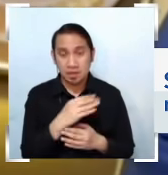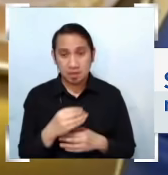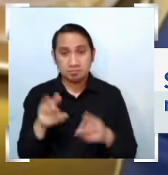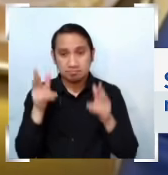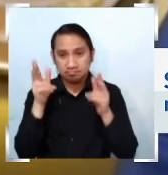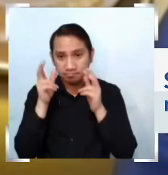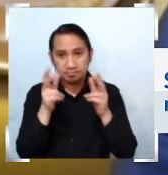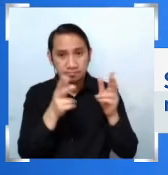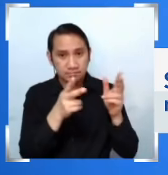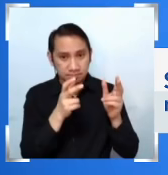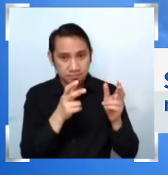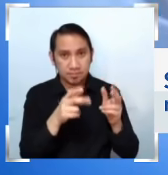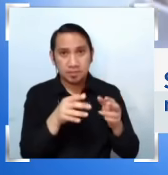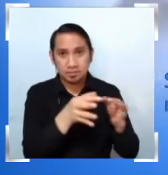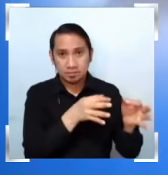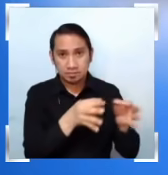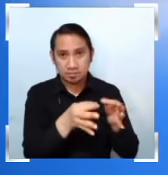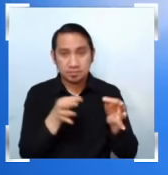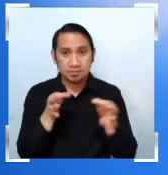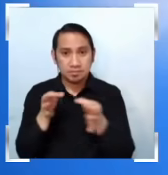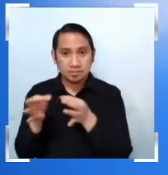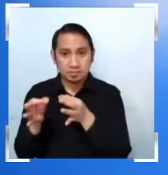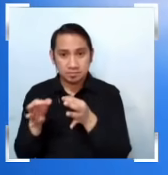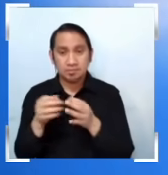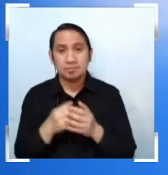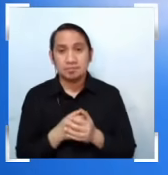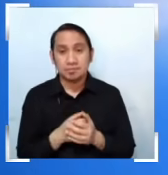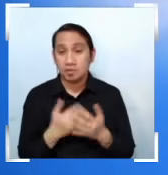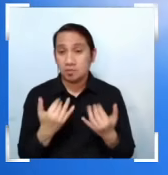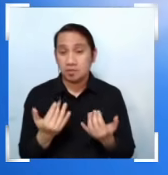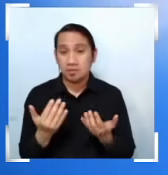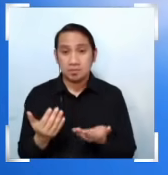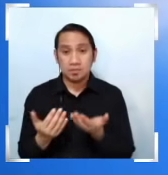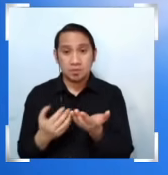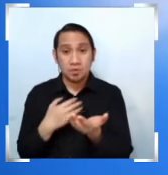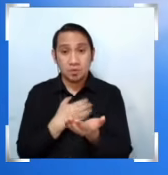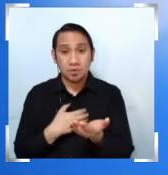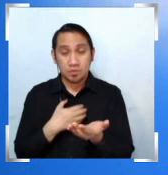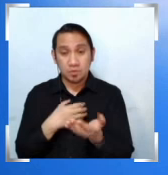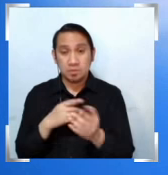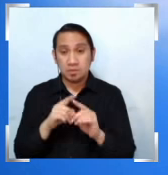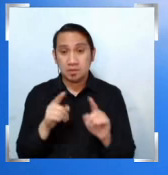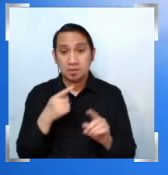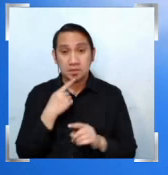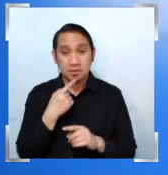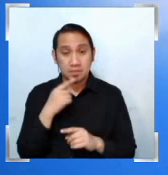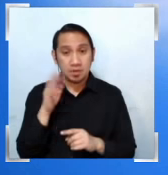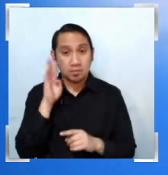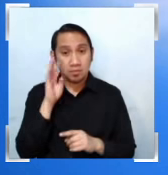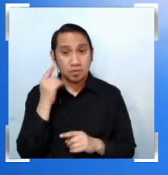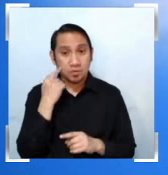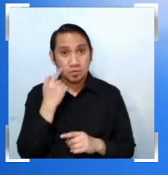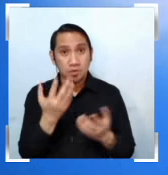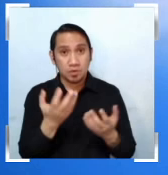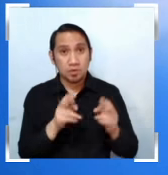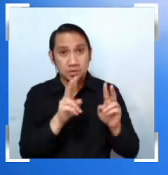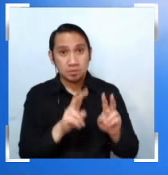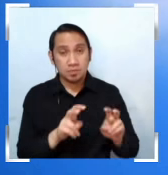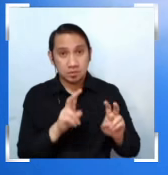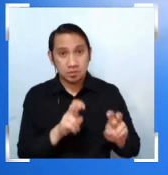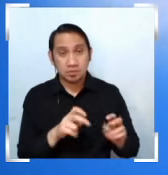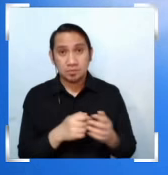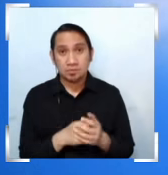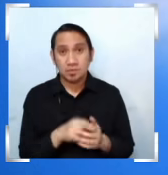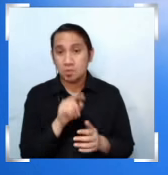kanilang mga explanation. Wala pang nagsusumite ng reklamo ngayon, pero sabi ni Go, kung gusto siyang imbestigahan ay gawin nila. Wala naman daw siyang